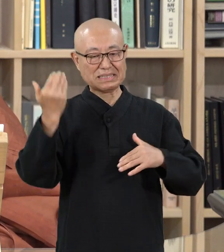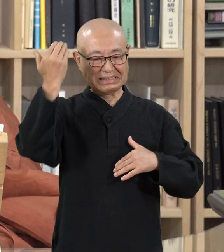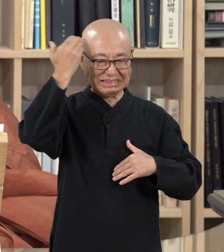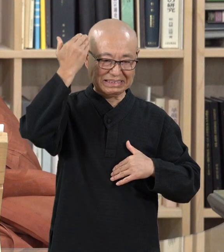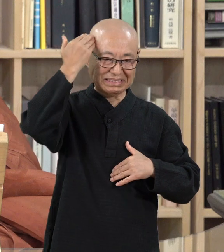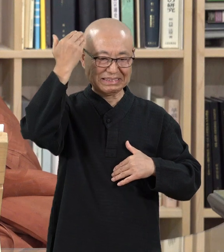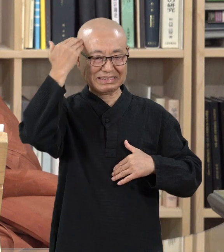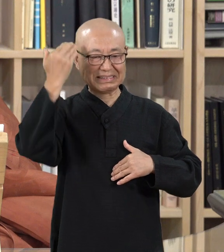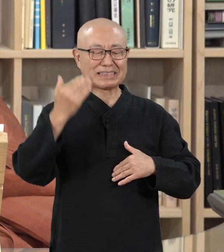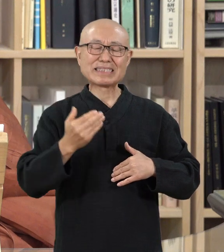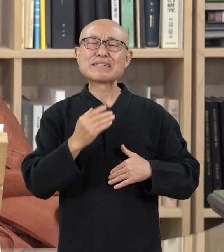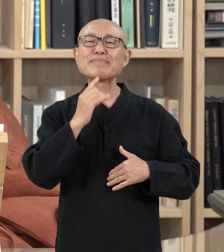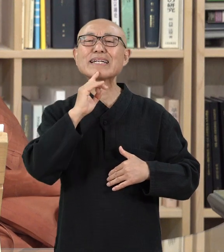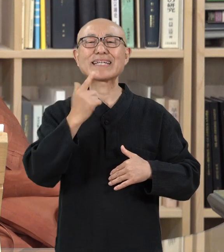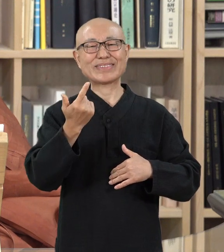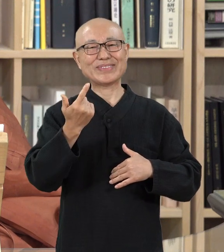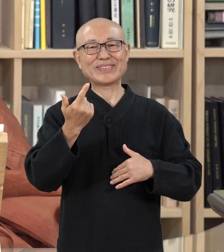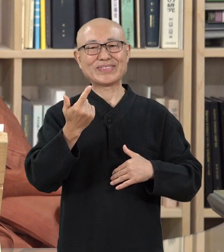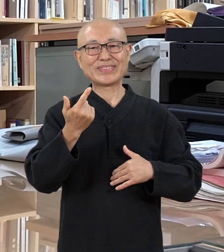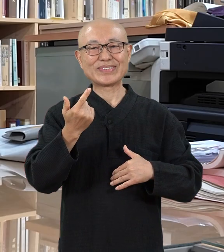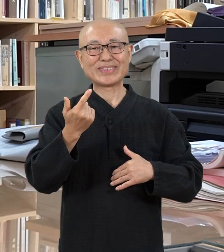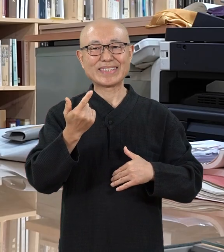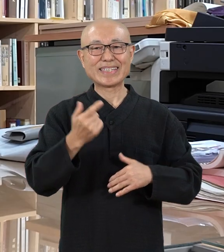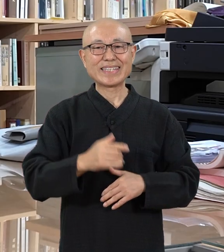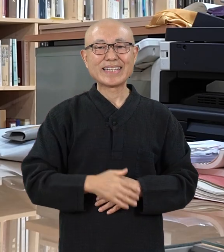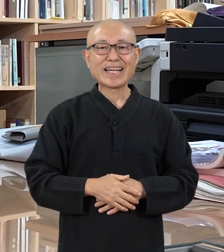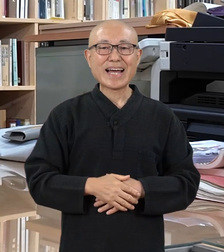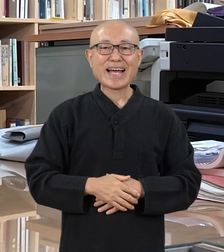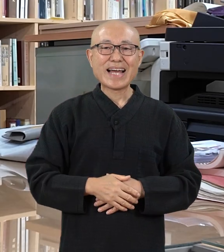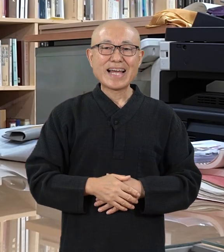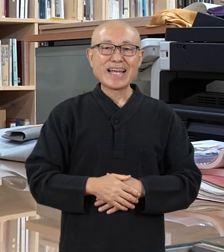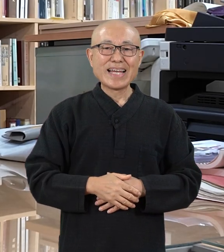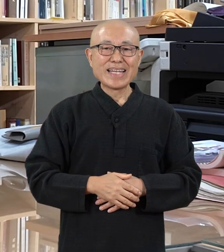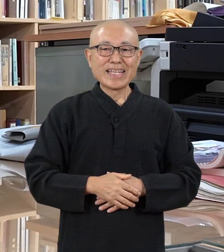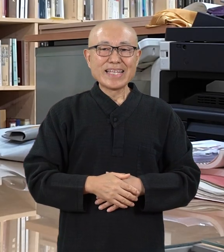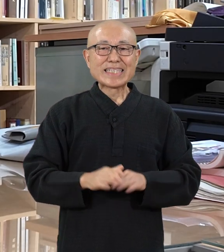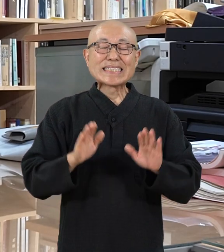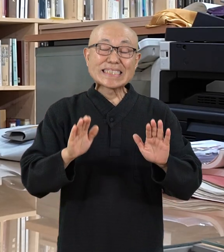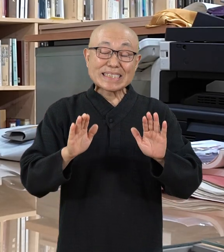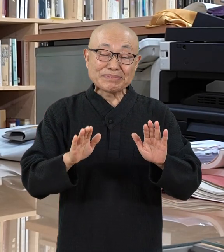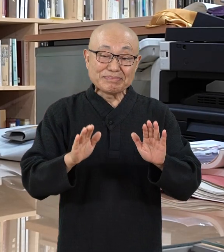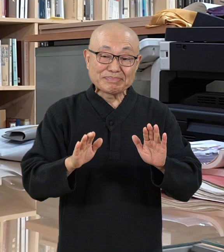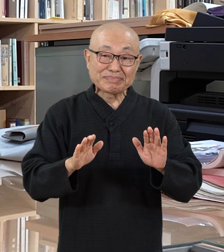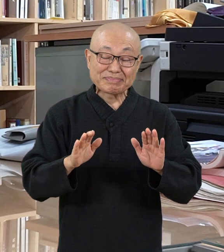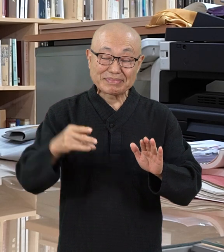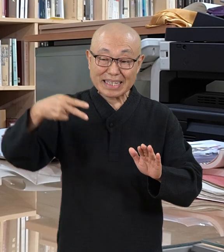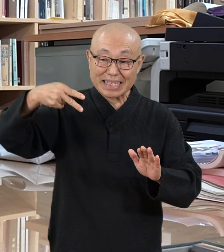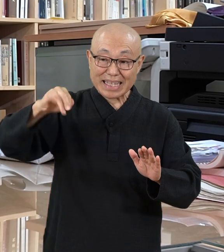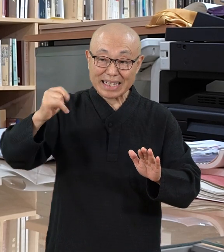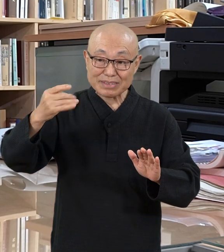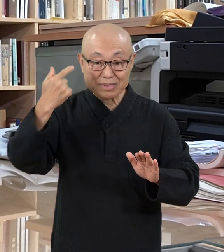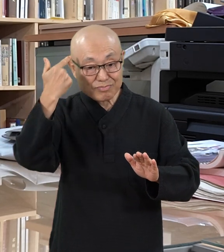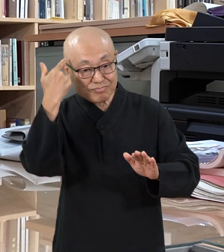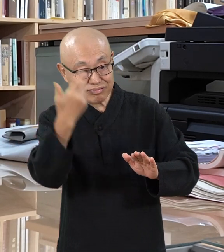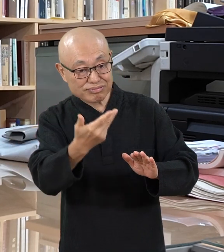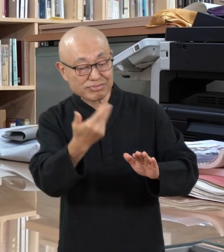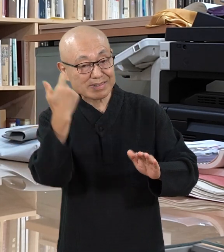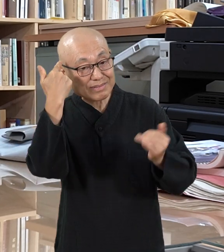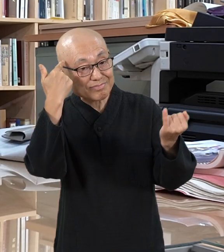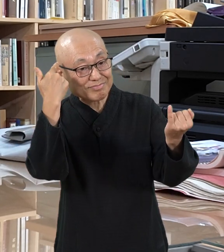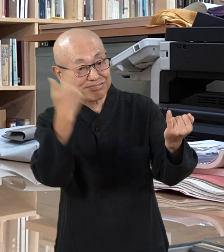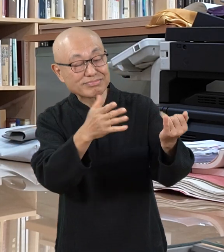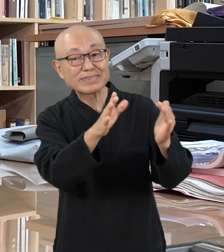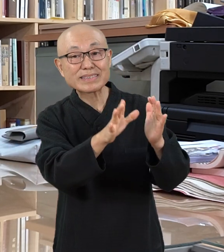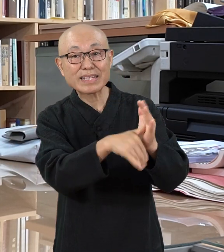할까요? 그런 것만을 생각하면서 왔는데, 지금 사리불존자가 하나를 묻는 그